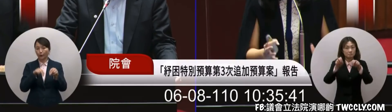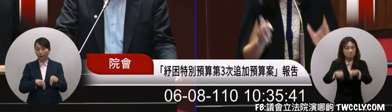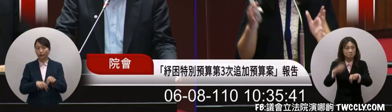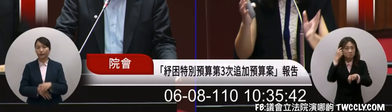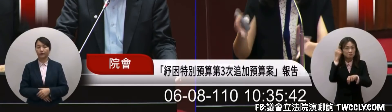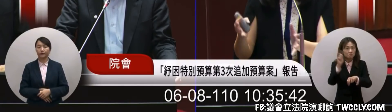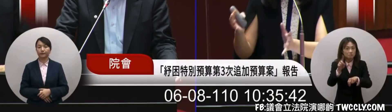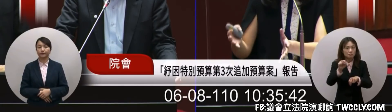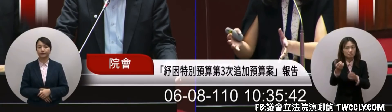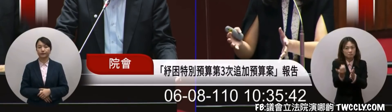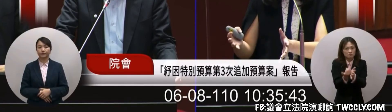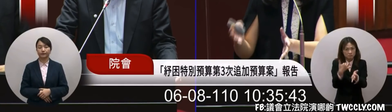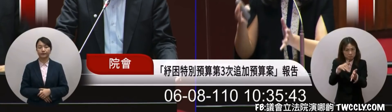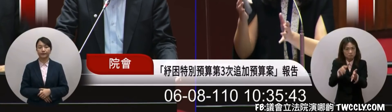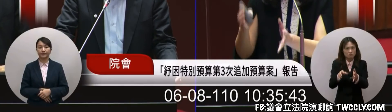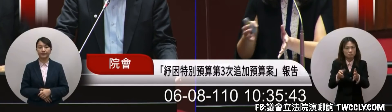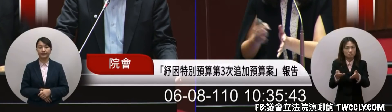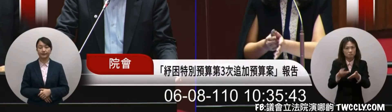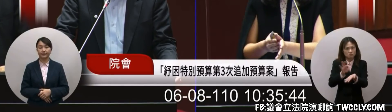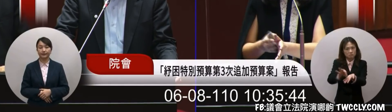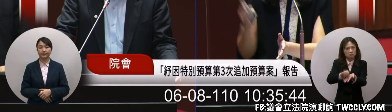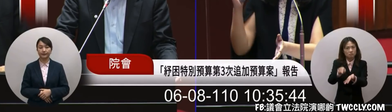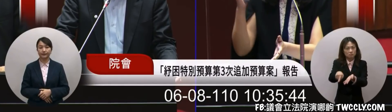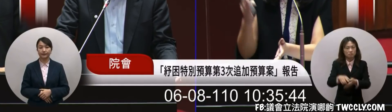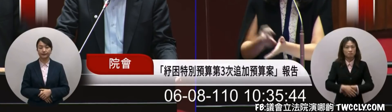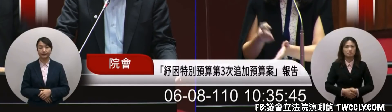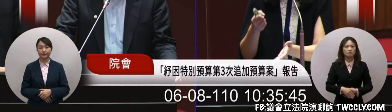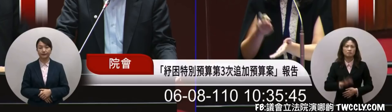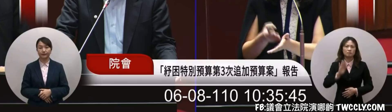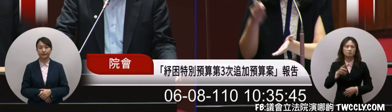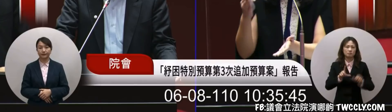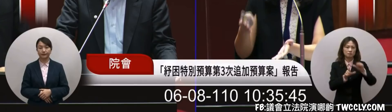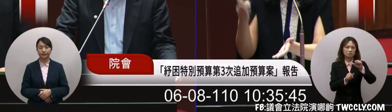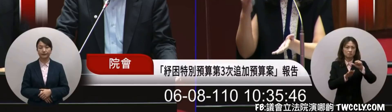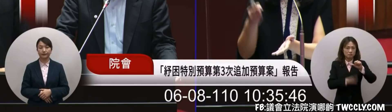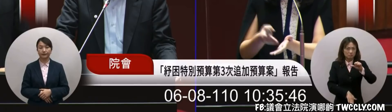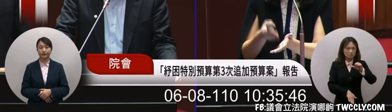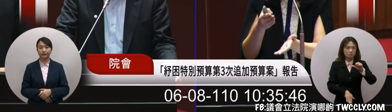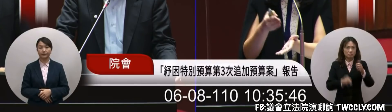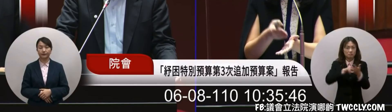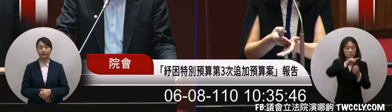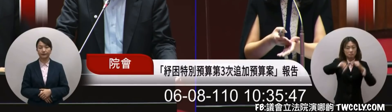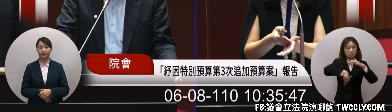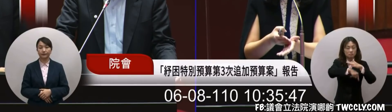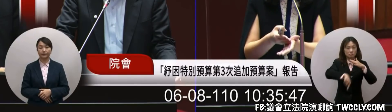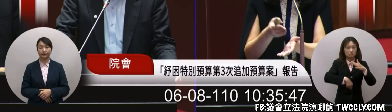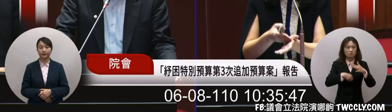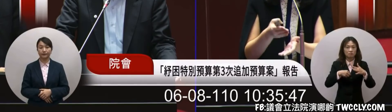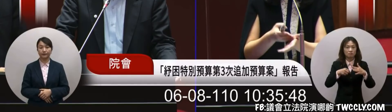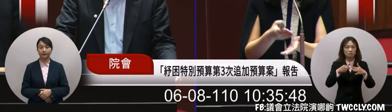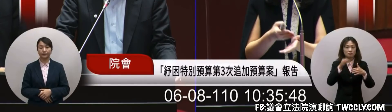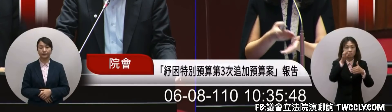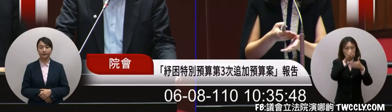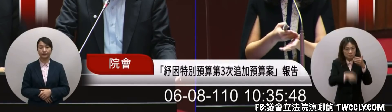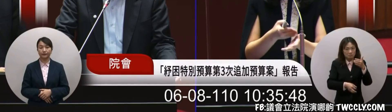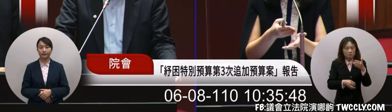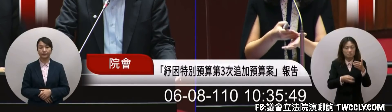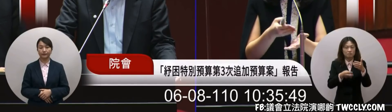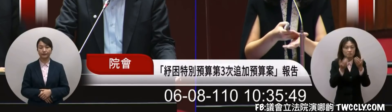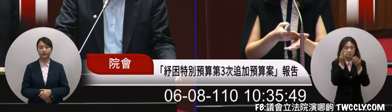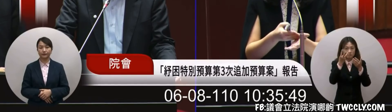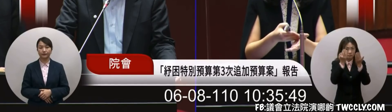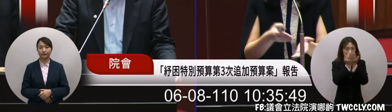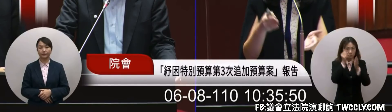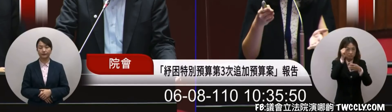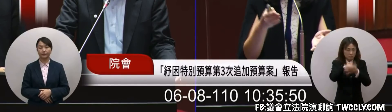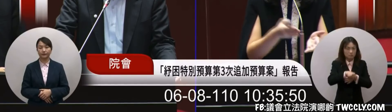你的预算就要 secure 在那里，那你我现在的问题是5月底我们的立法院才通过你的条例追加8400亿到预